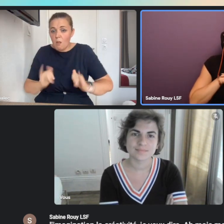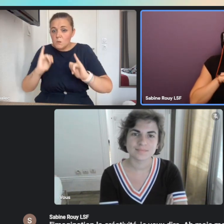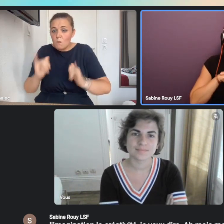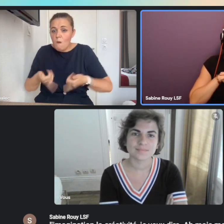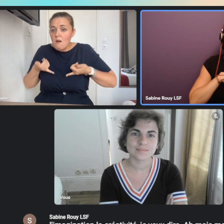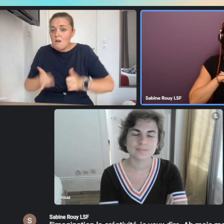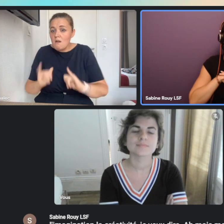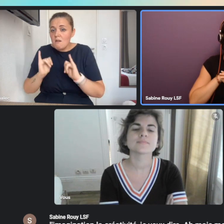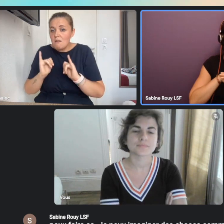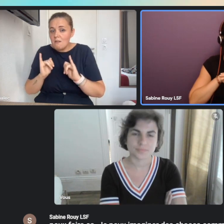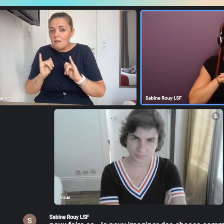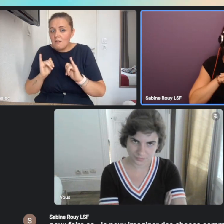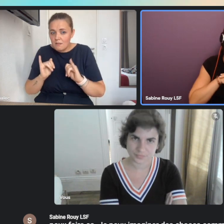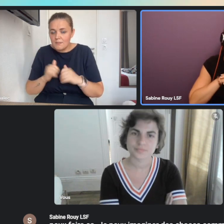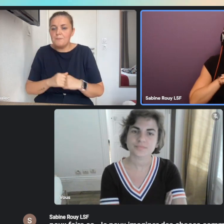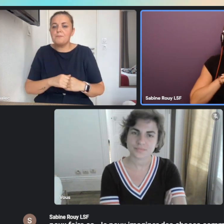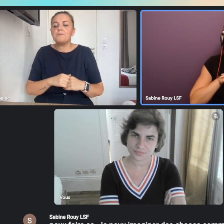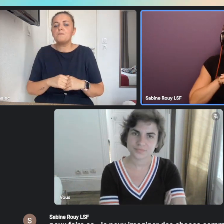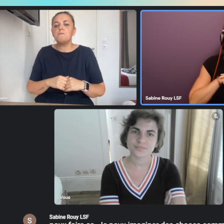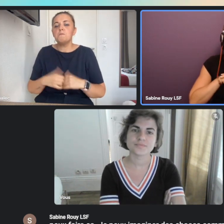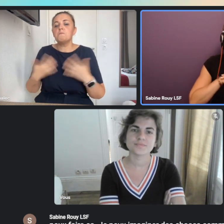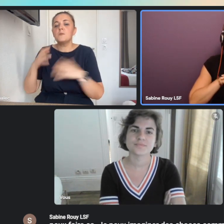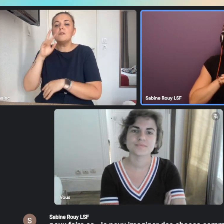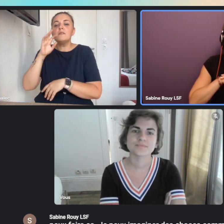ou la traduction, ça peut être une balançoire.